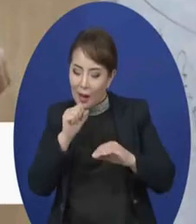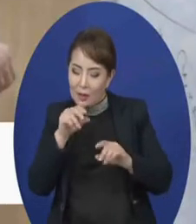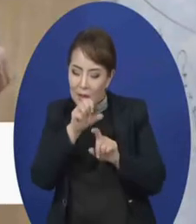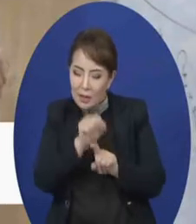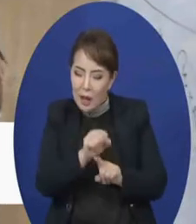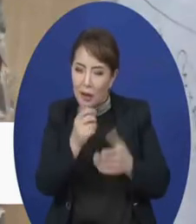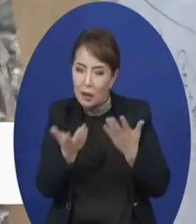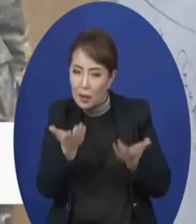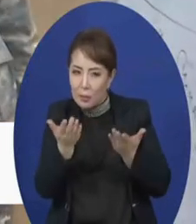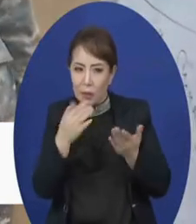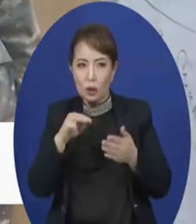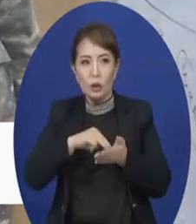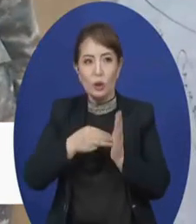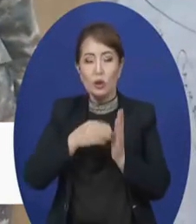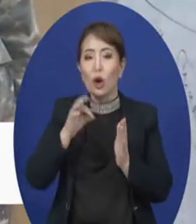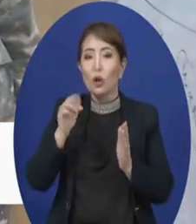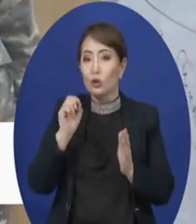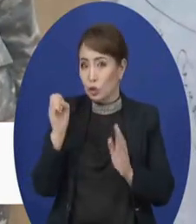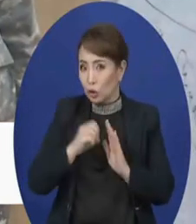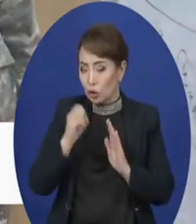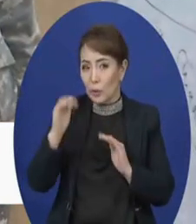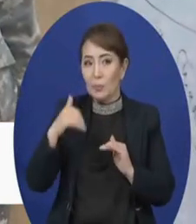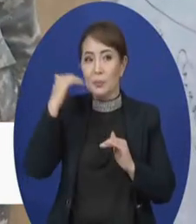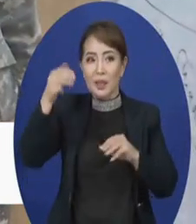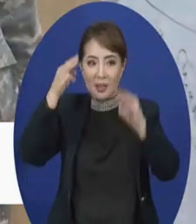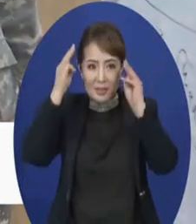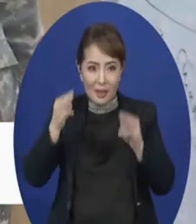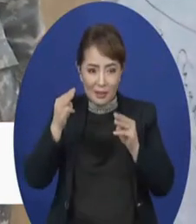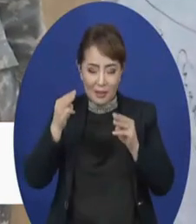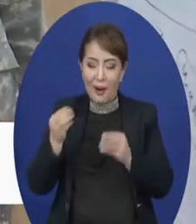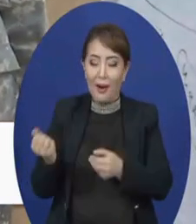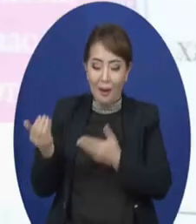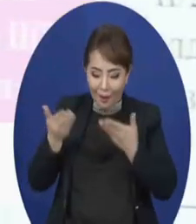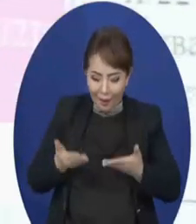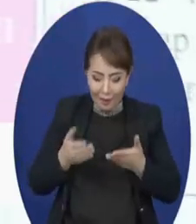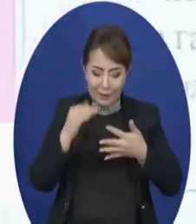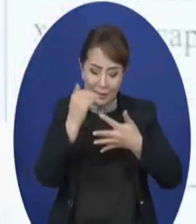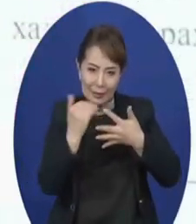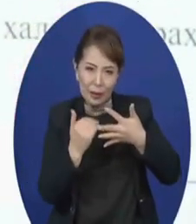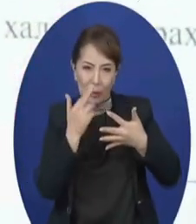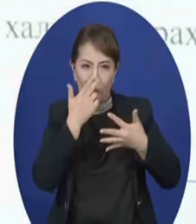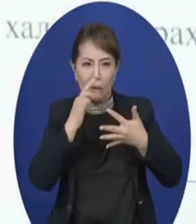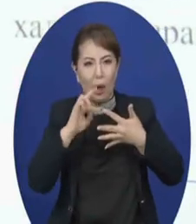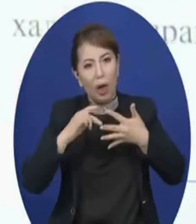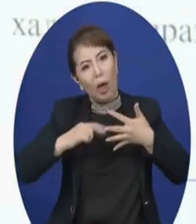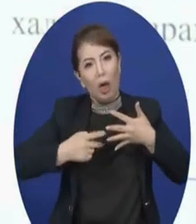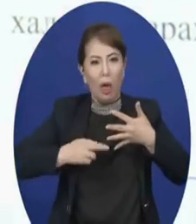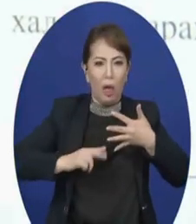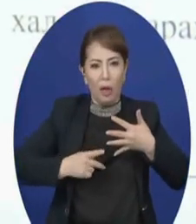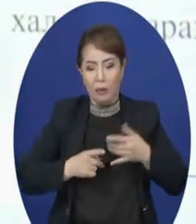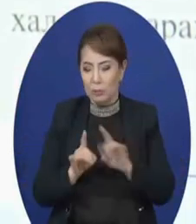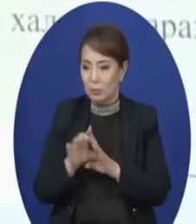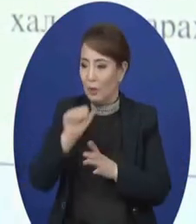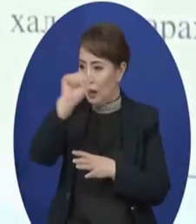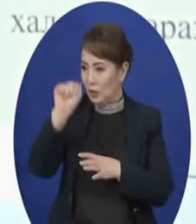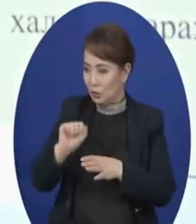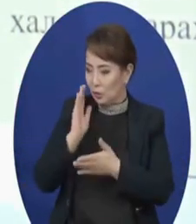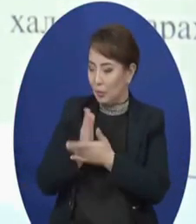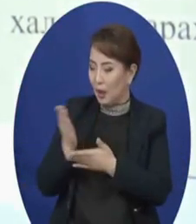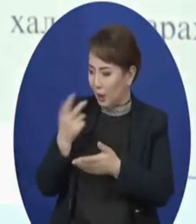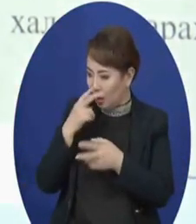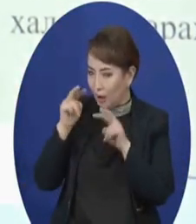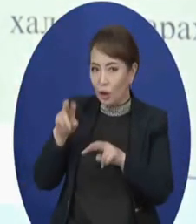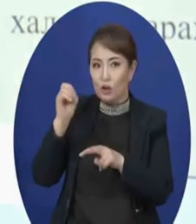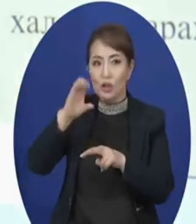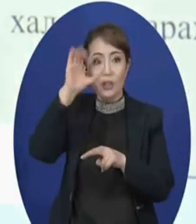ёстой. Дээд шатанд бодлого шийдвэр гардаг. Харин шийдвэрийг нь шат шатандаа нуглаа үүсгэж завхруулдаг асуудал байгааг ерөнхий сайд